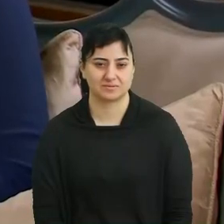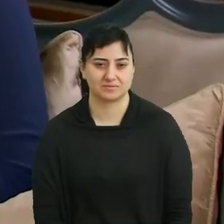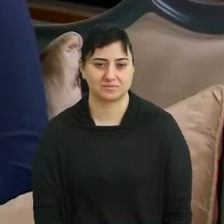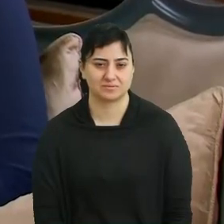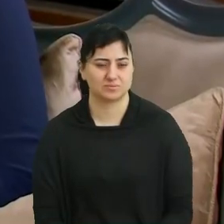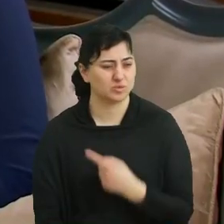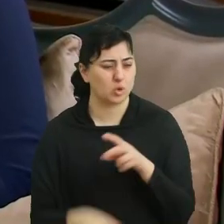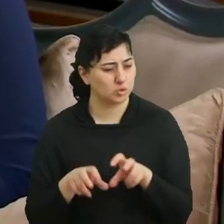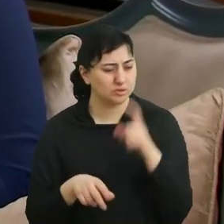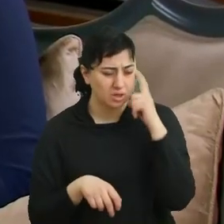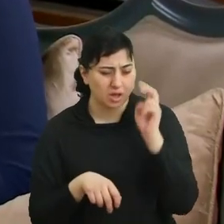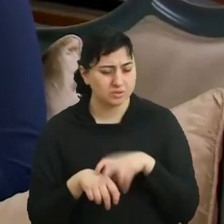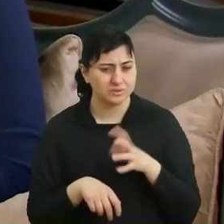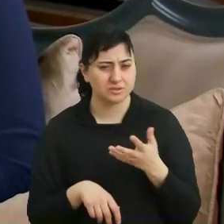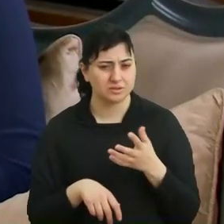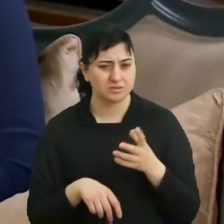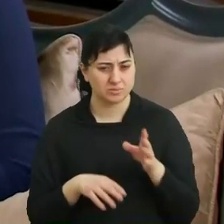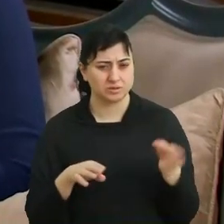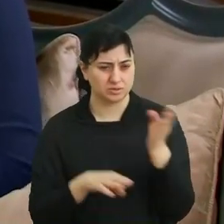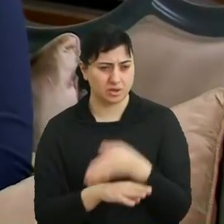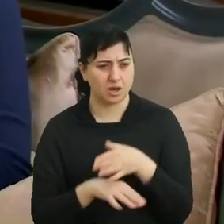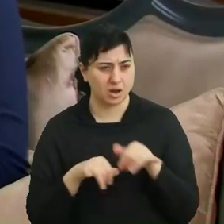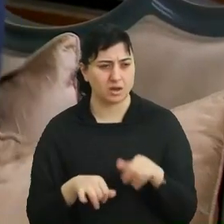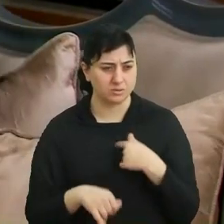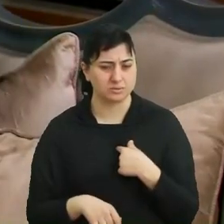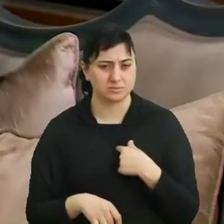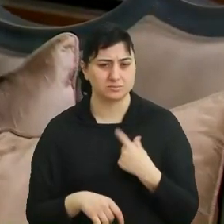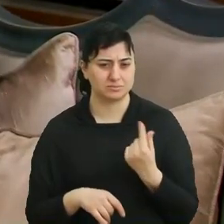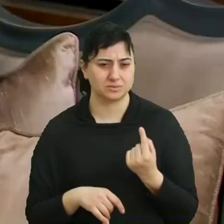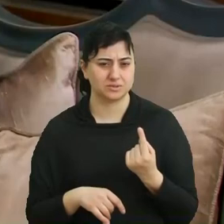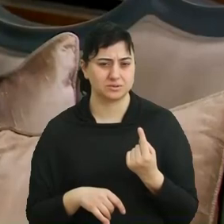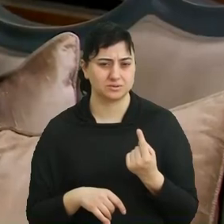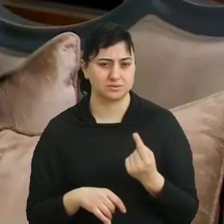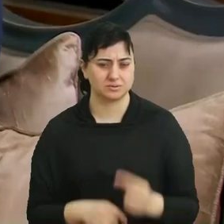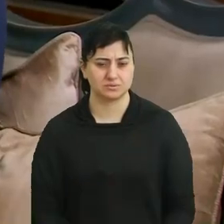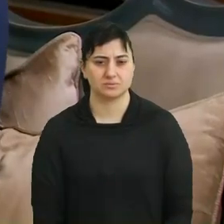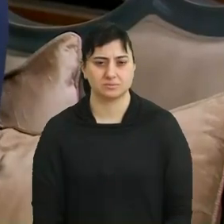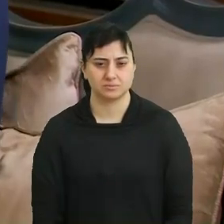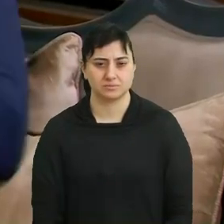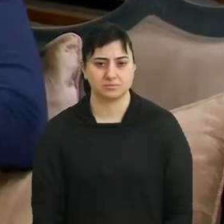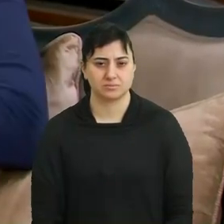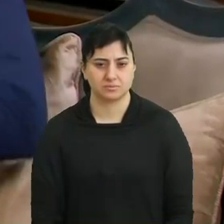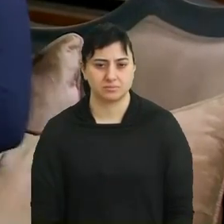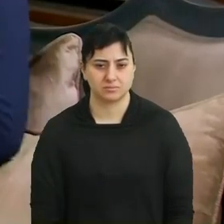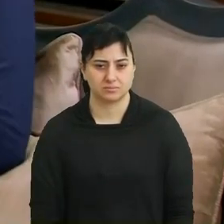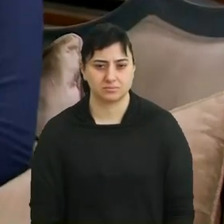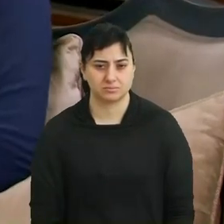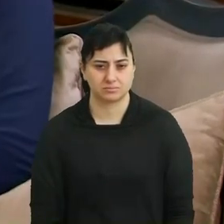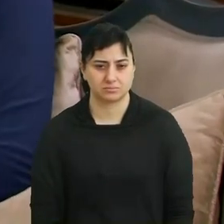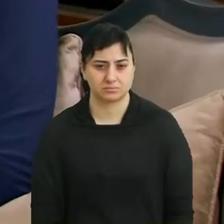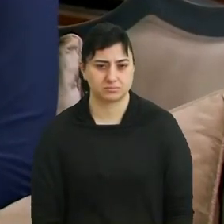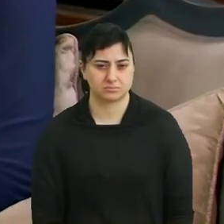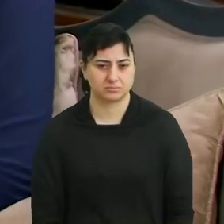Nasıl oturuyordu bu ya? O da hep bacak bacak üstüne oturuyor benim gibi. Biraz daha. Diz hafif kalkık. Eller hep